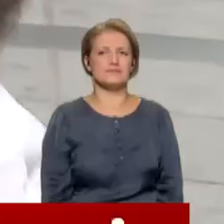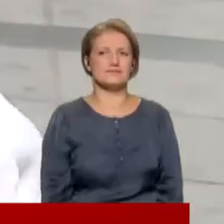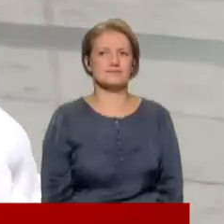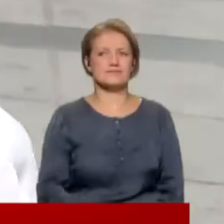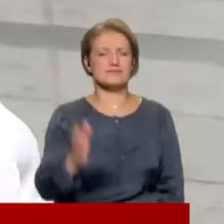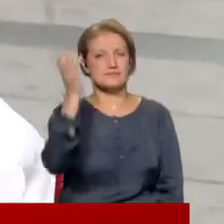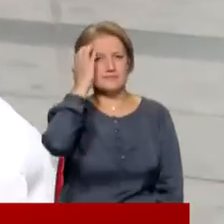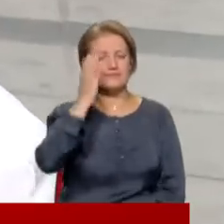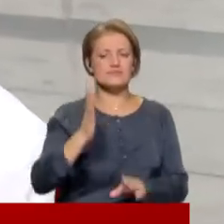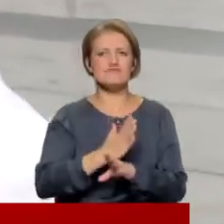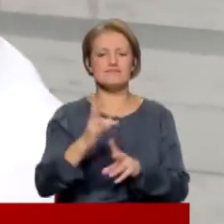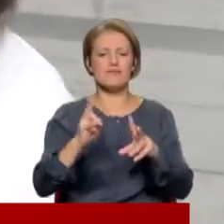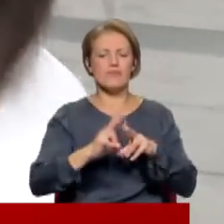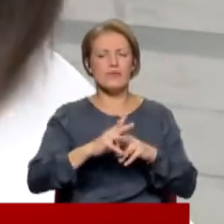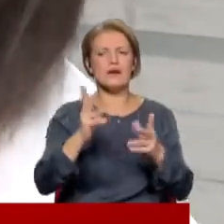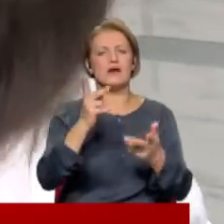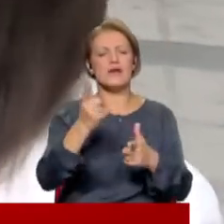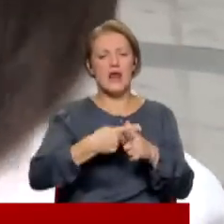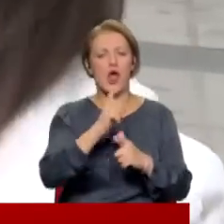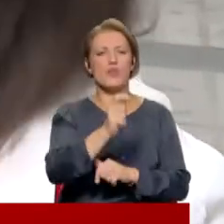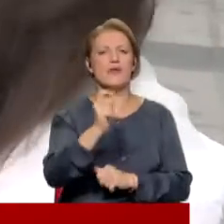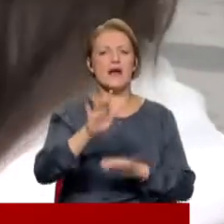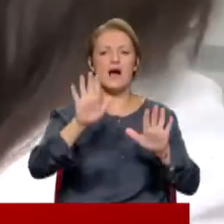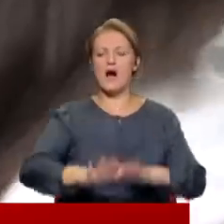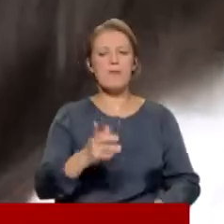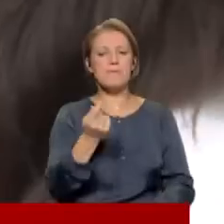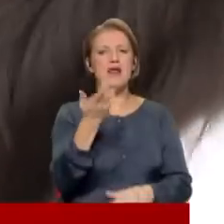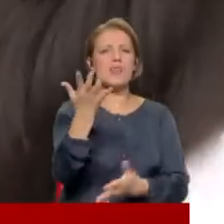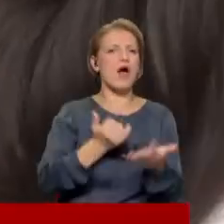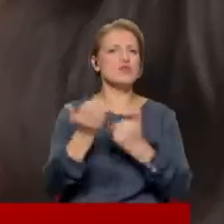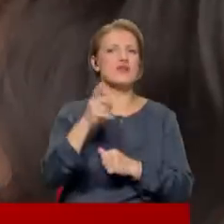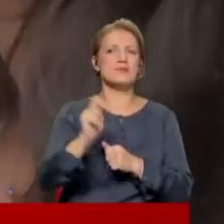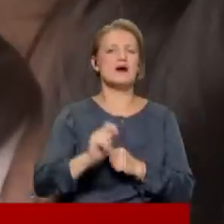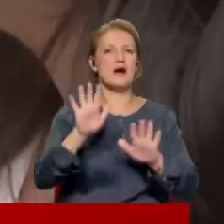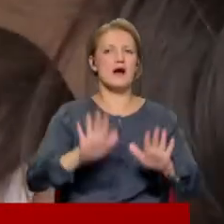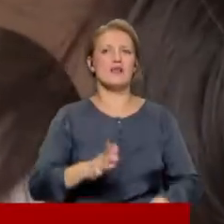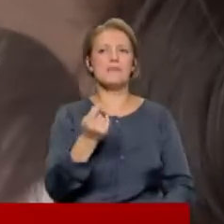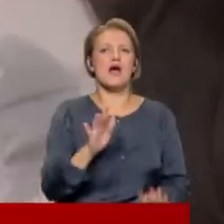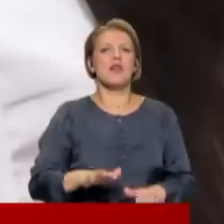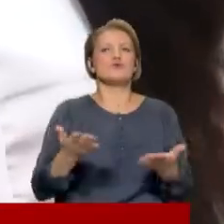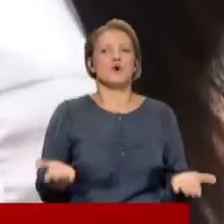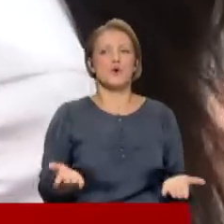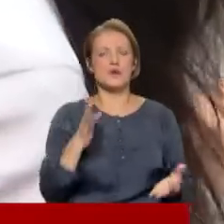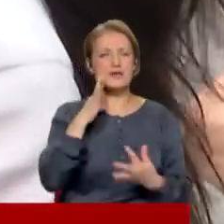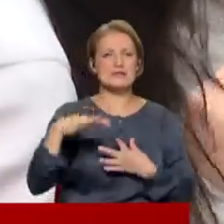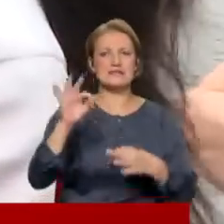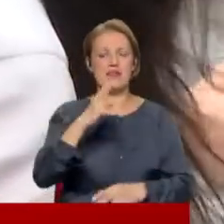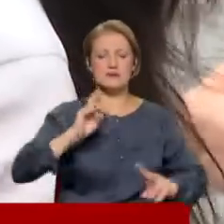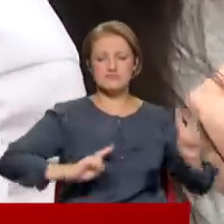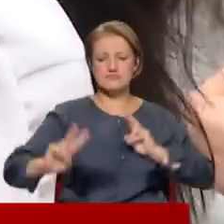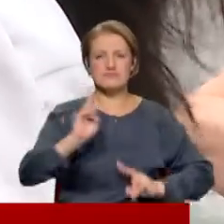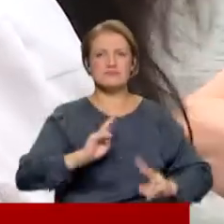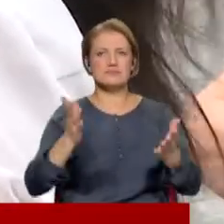Temel gıdayı aldınız, faturaları, kirayı ödediniz. Geriye kalan parayla ne alırsınız? Geriye kalan para kalmıyor ki. İnsanların